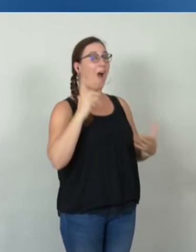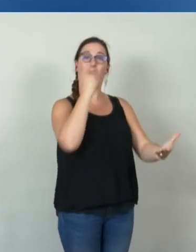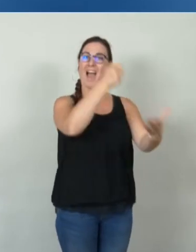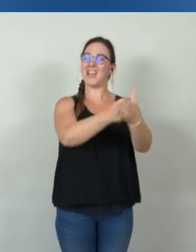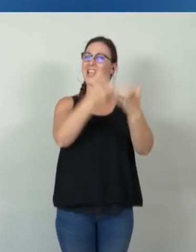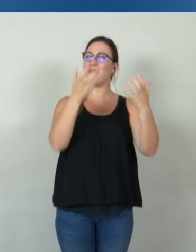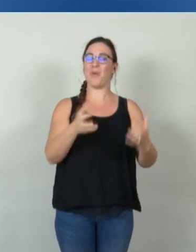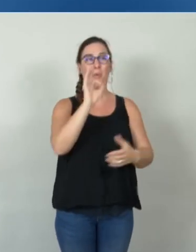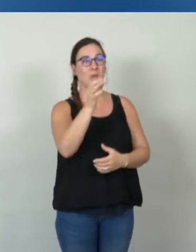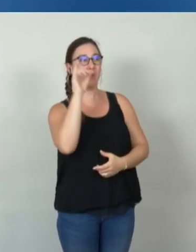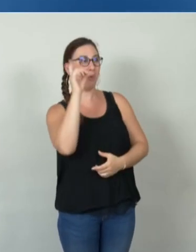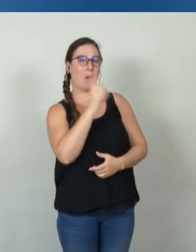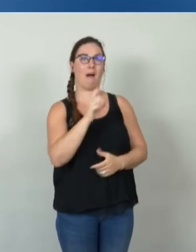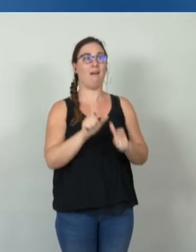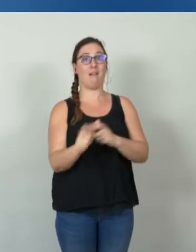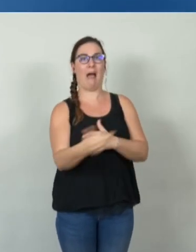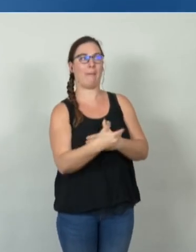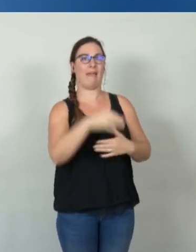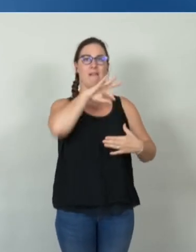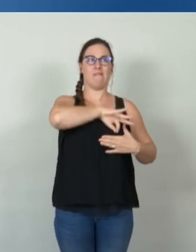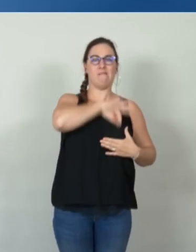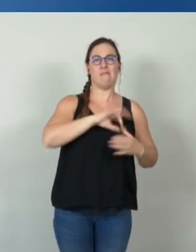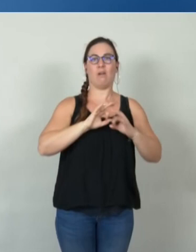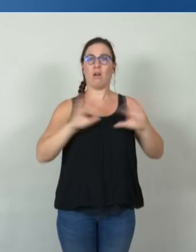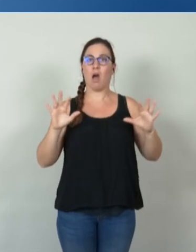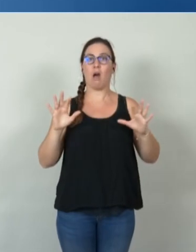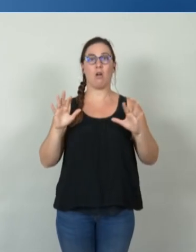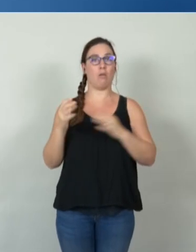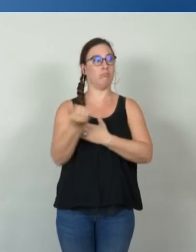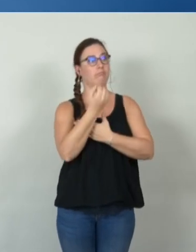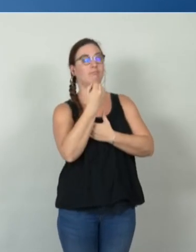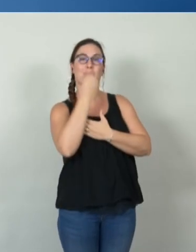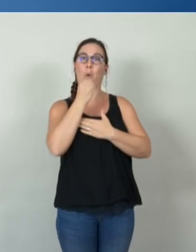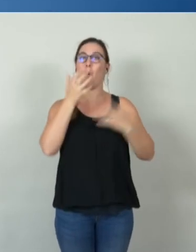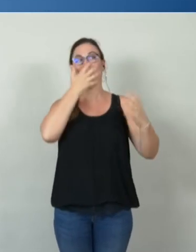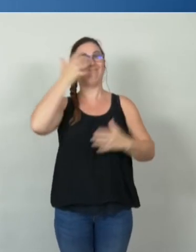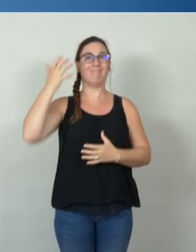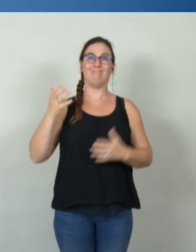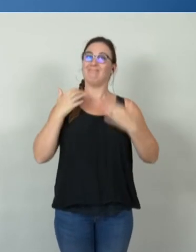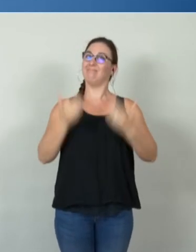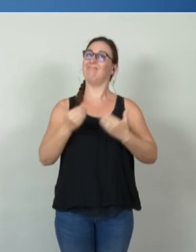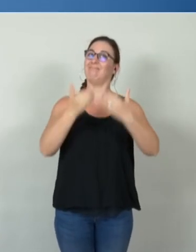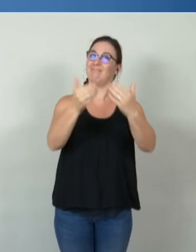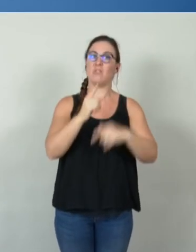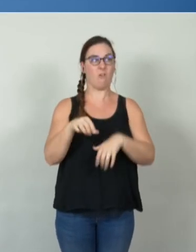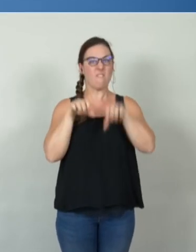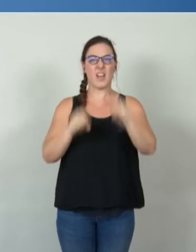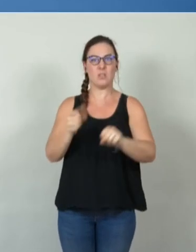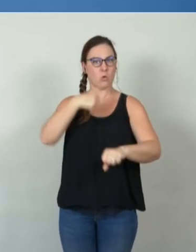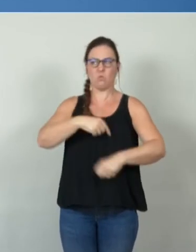pour les presser financièrement sans qu'ils rencontrent à un endroit ou un autre une forme une forte et une belle résistance